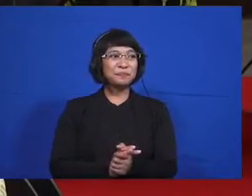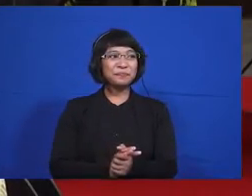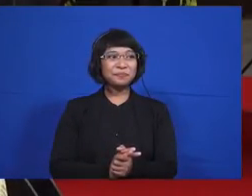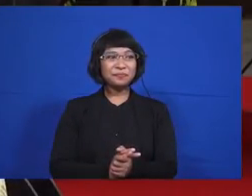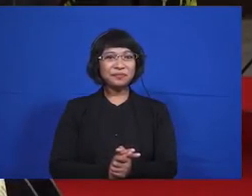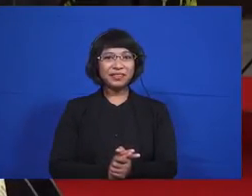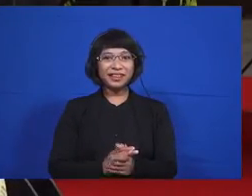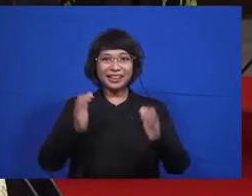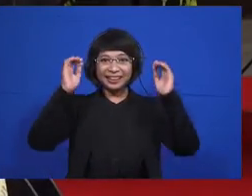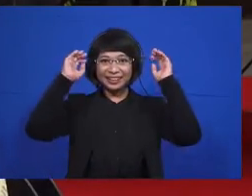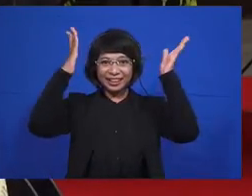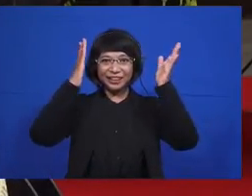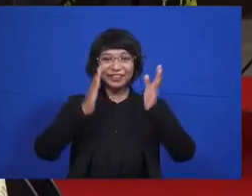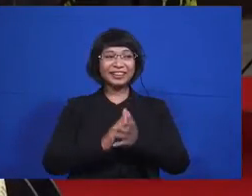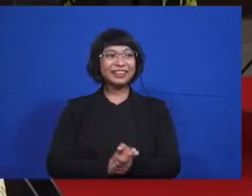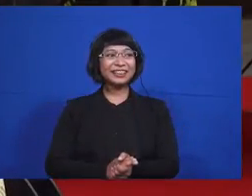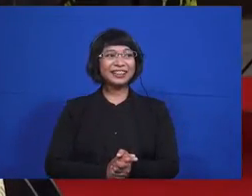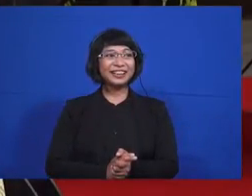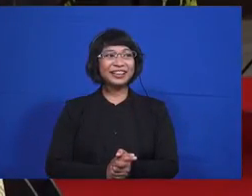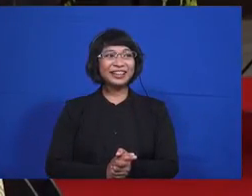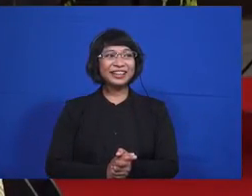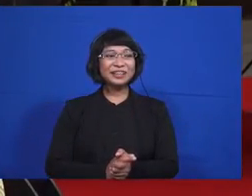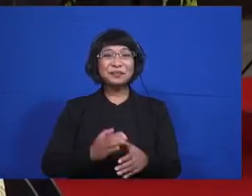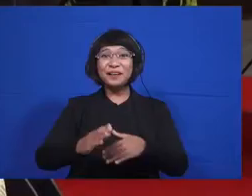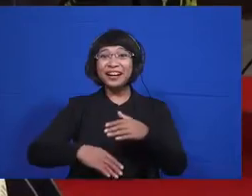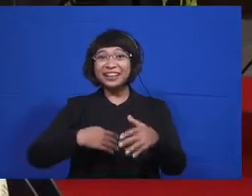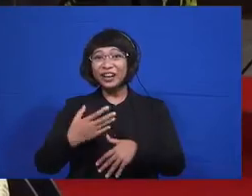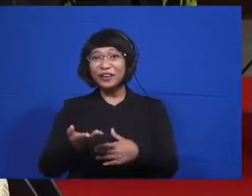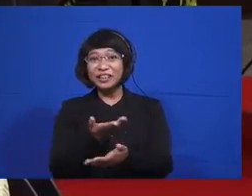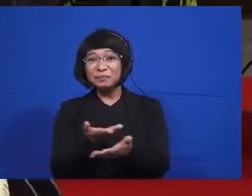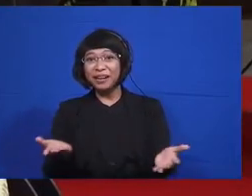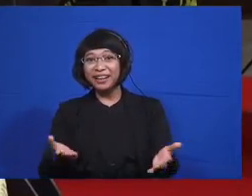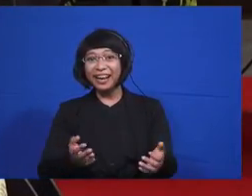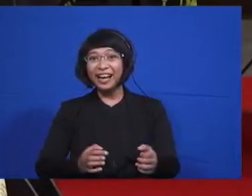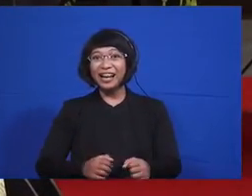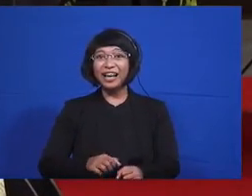mawon, Monsinyur. Mumpung SK-ne urung tak tanda tangani.